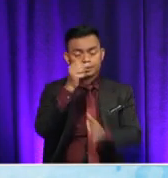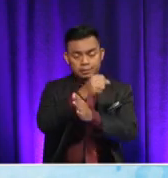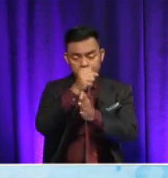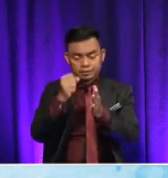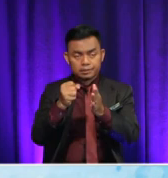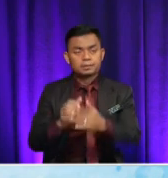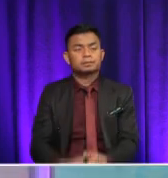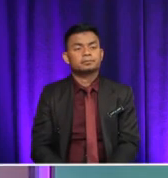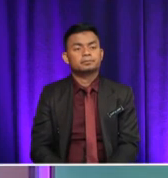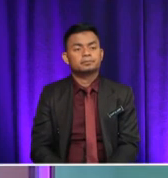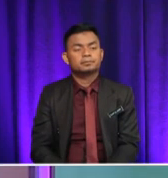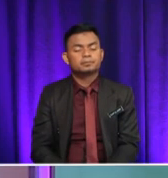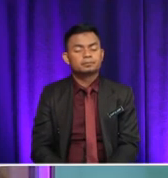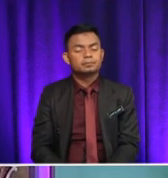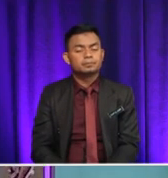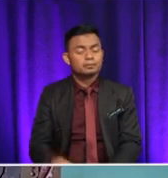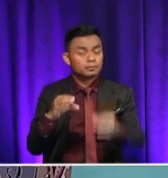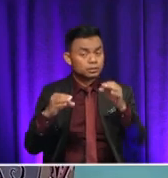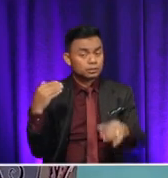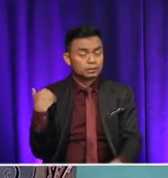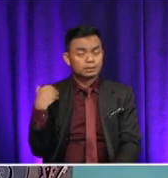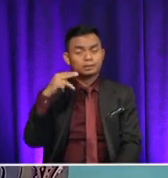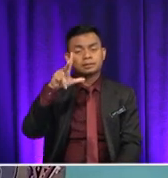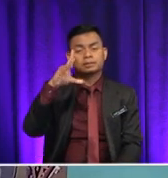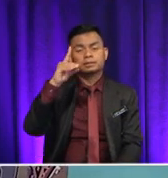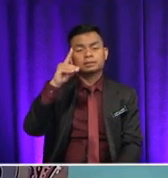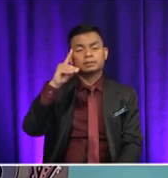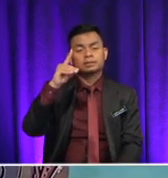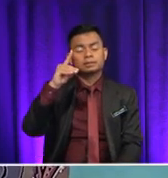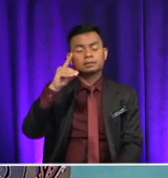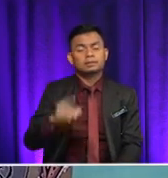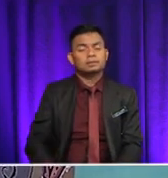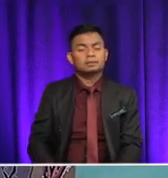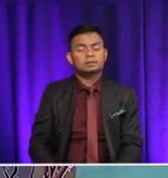ada tiga dimensi ada panjang lebar dan kedalaman adalah